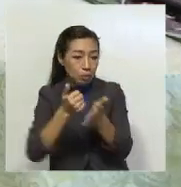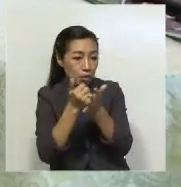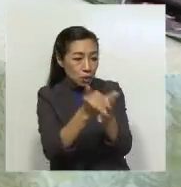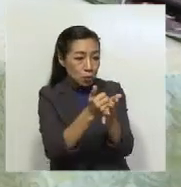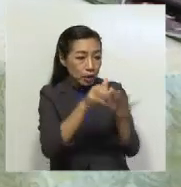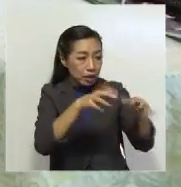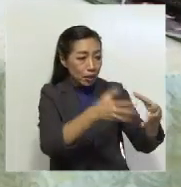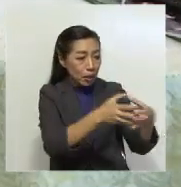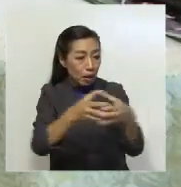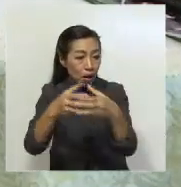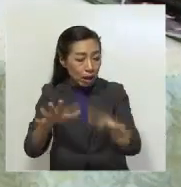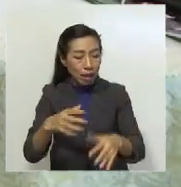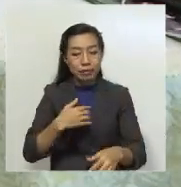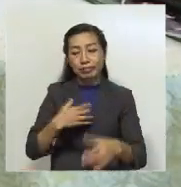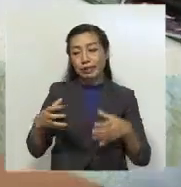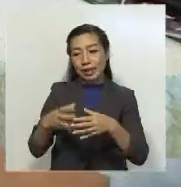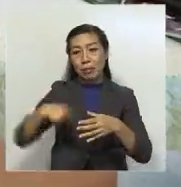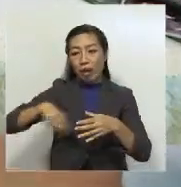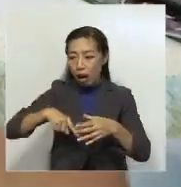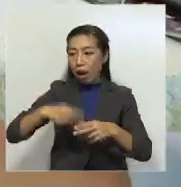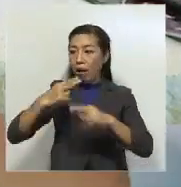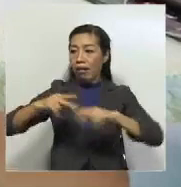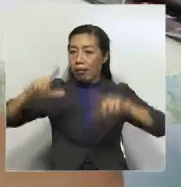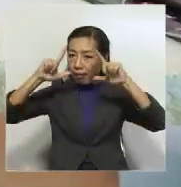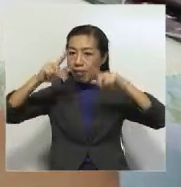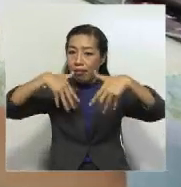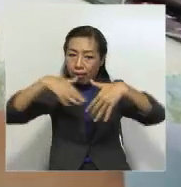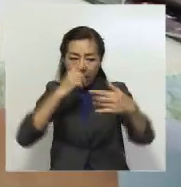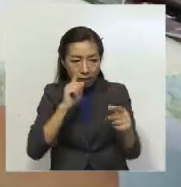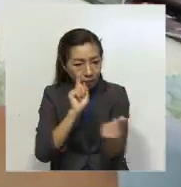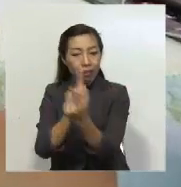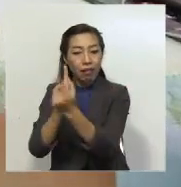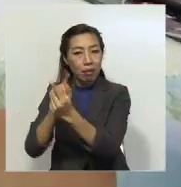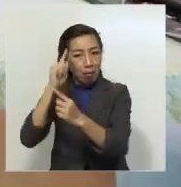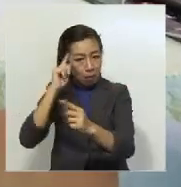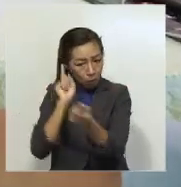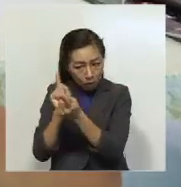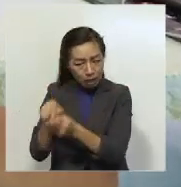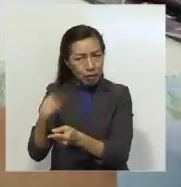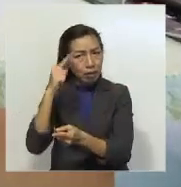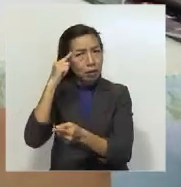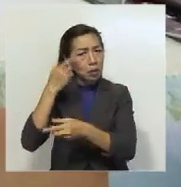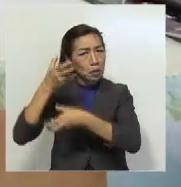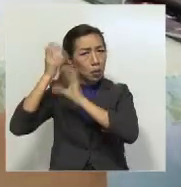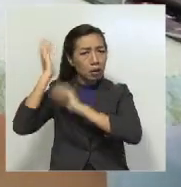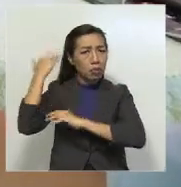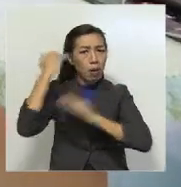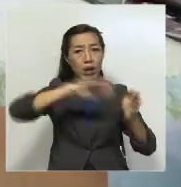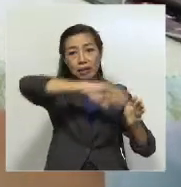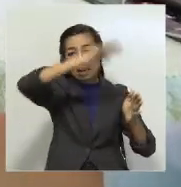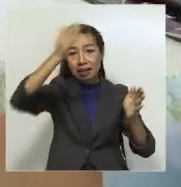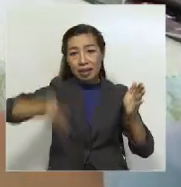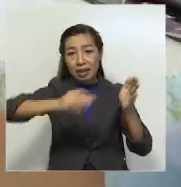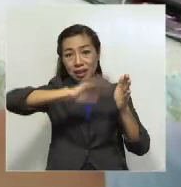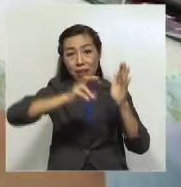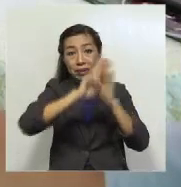ทีมงานลิบงเนี่ยก็มีคนรู้จักมากขึ้นซึ่งหากนึกย้อนหลังไปนะครับเมื่อครั้งที่เข้าไปช่วยเหลือน้องๆ